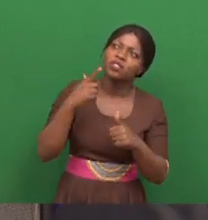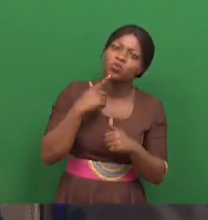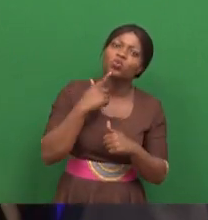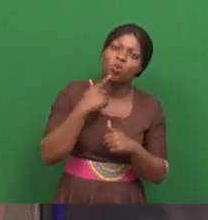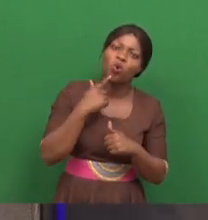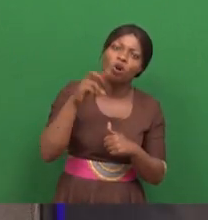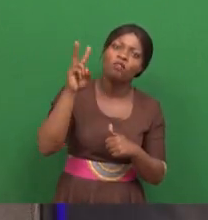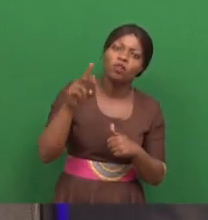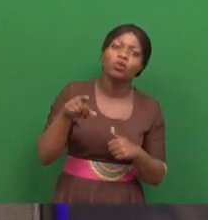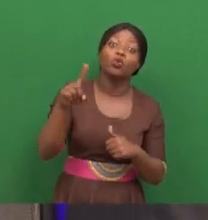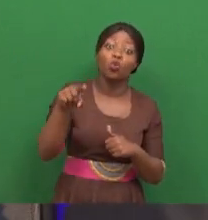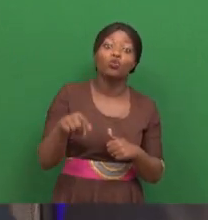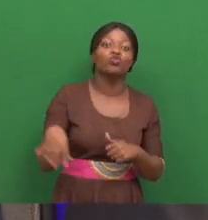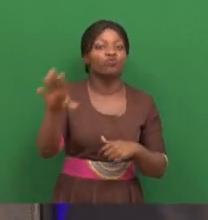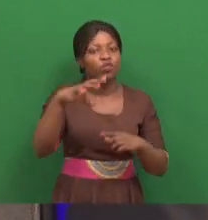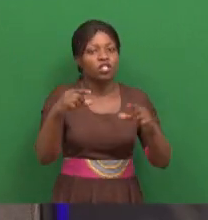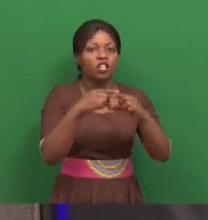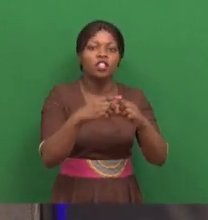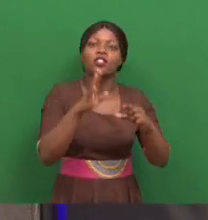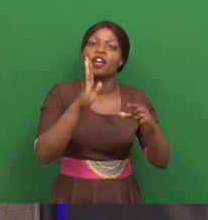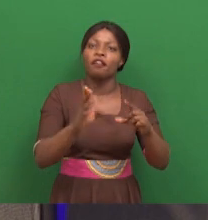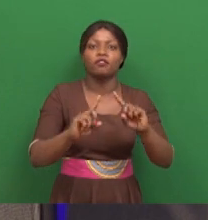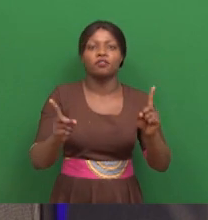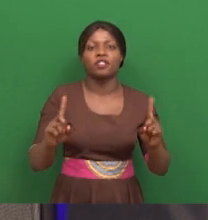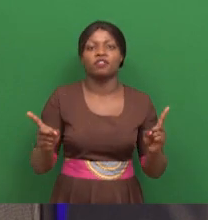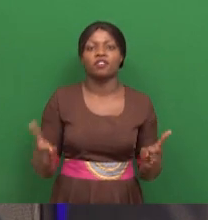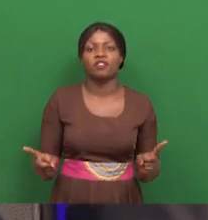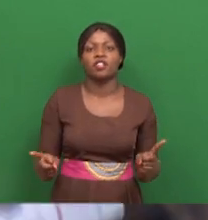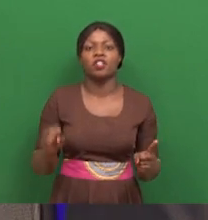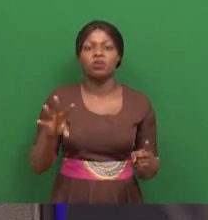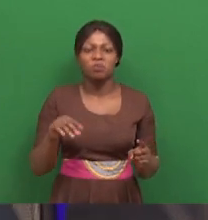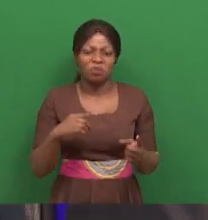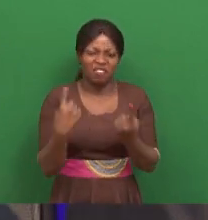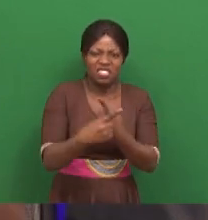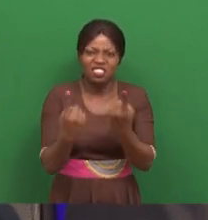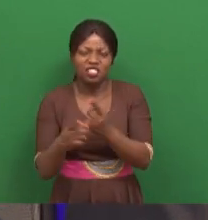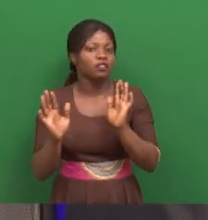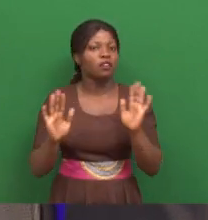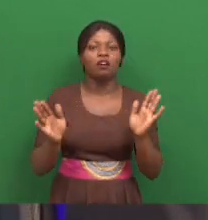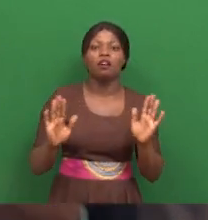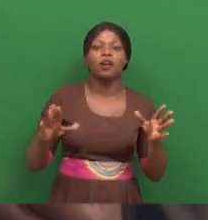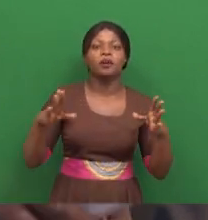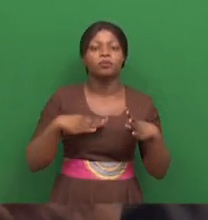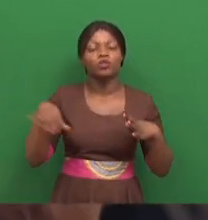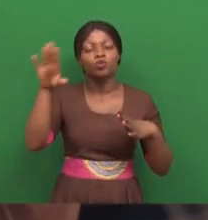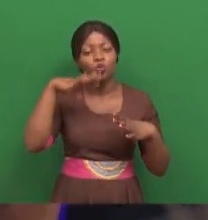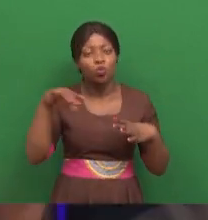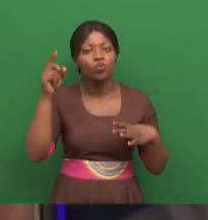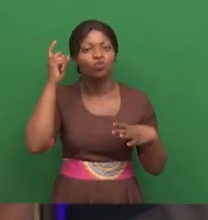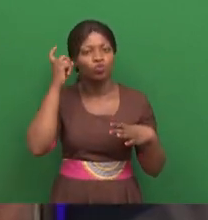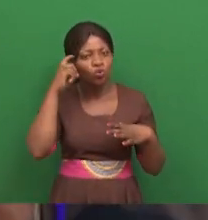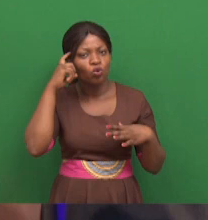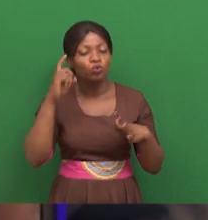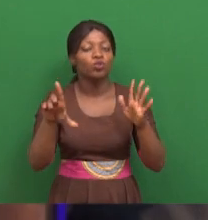here. Kuverenga hakuna kukwana. Unogona kunga akaburukira umwe munhu. Saka muona kuti mune kodzero vanhu havasi kuda zvavo kushandisa